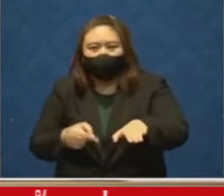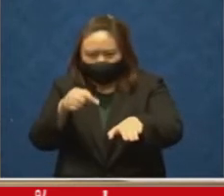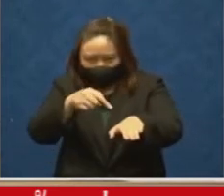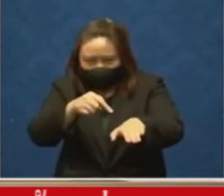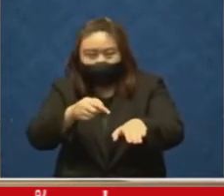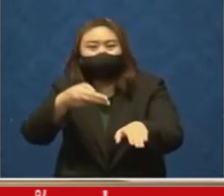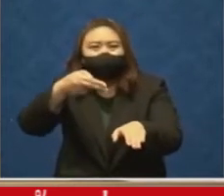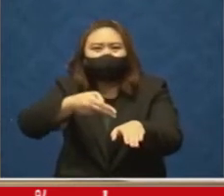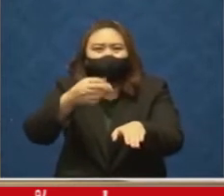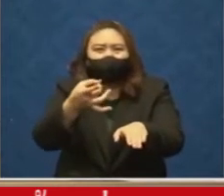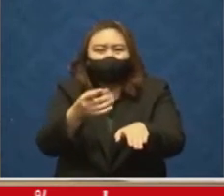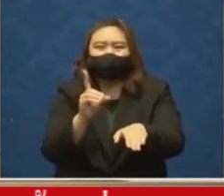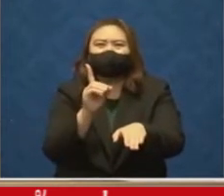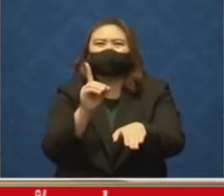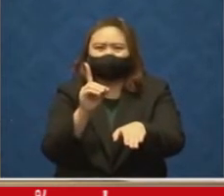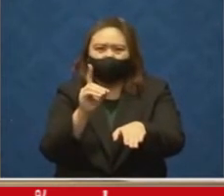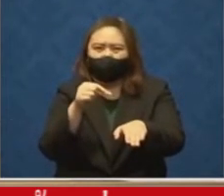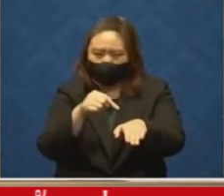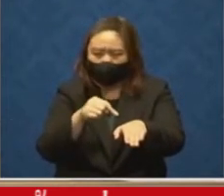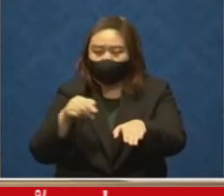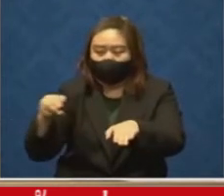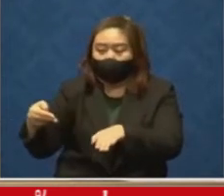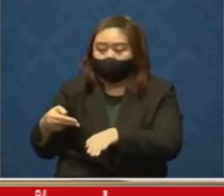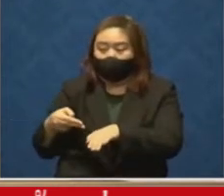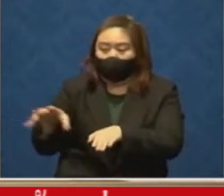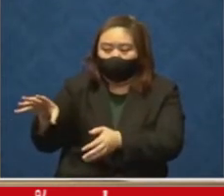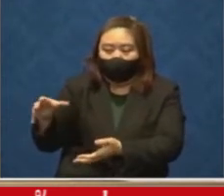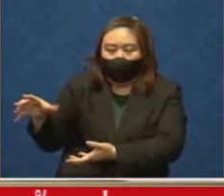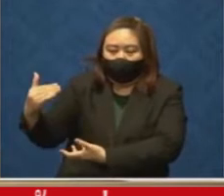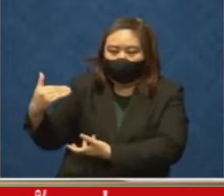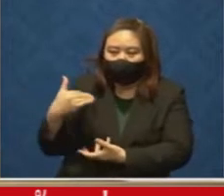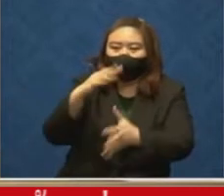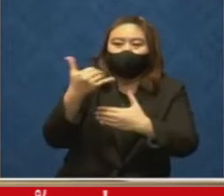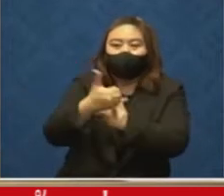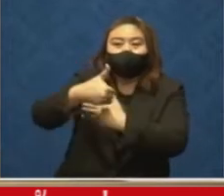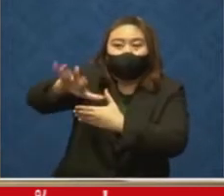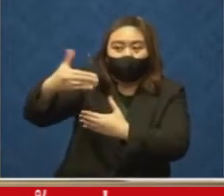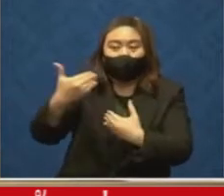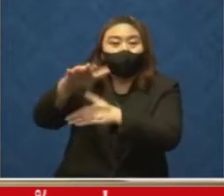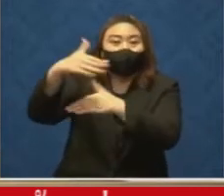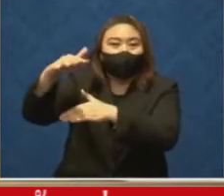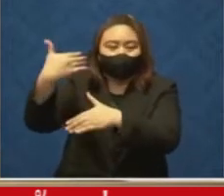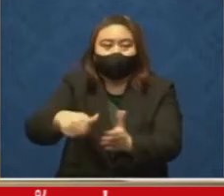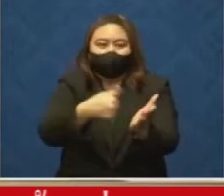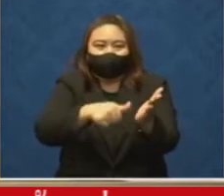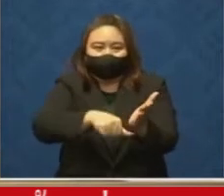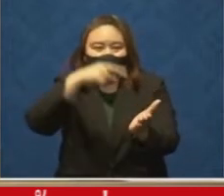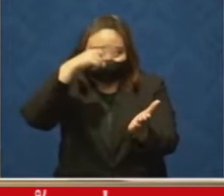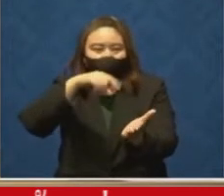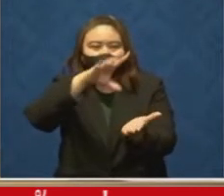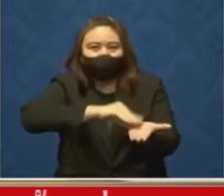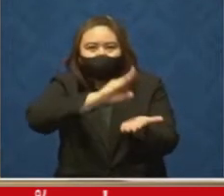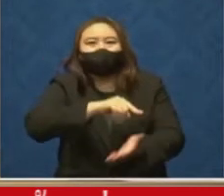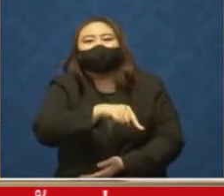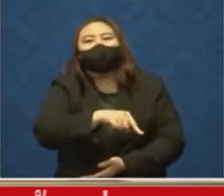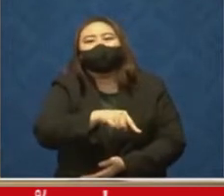ไปเนี่ยเป็น้มนได้เซลลเกืบทงนั้นนะครับ pouring ไปต่ประเทศและก็มาเก็บพระสีเมองไทย คื